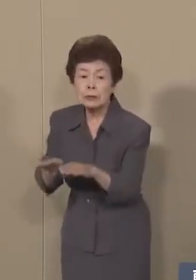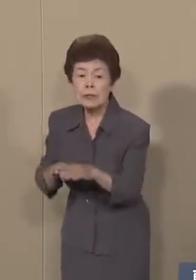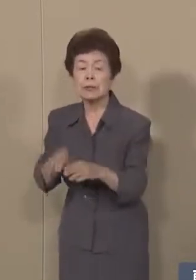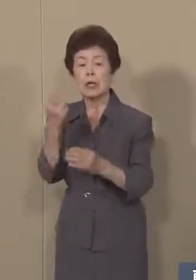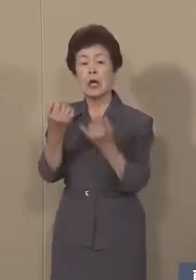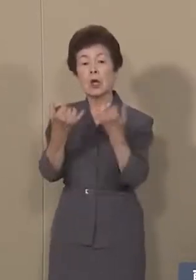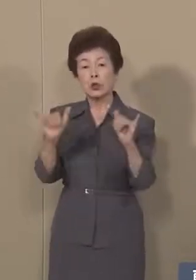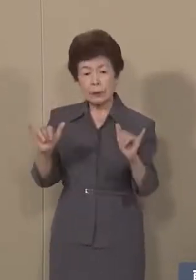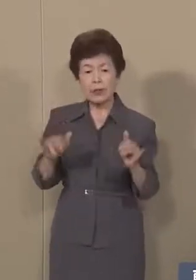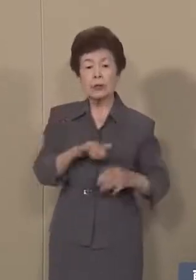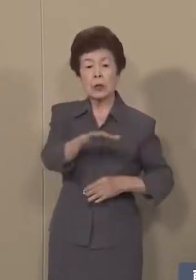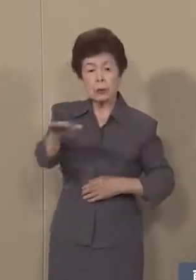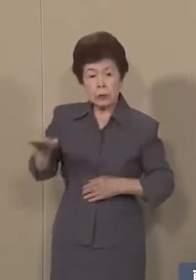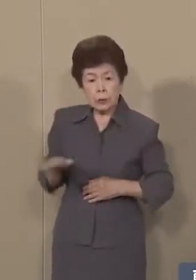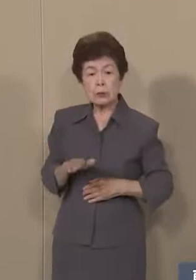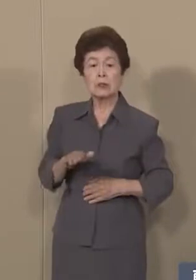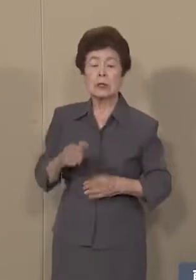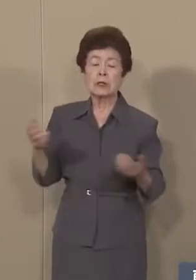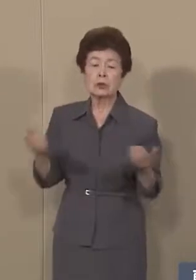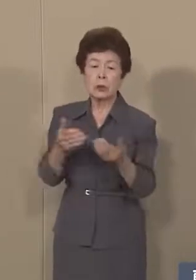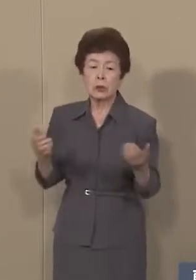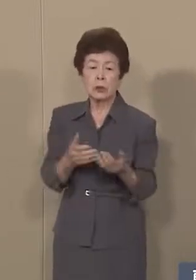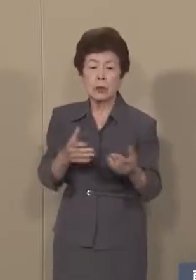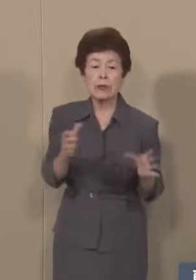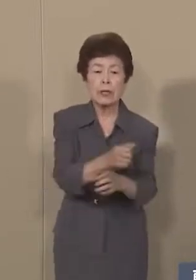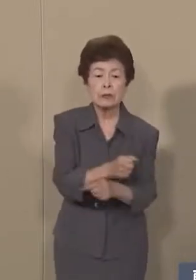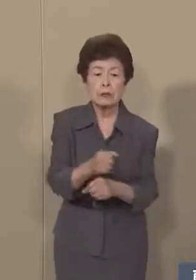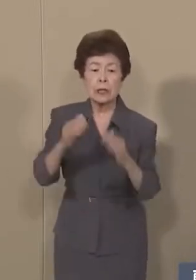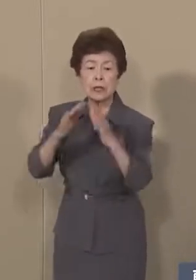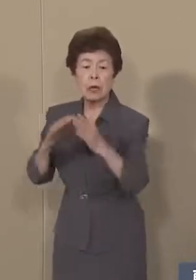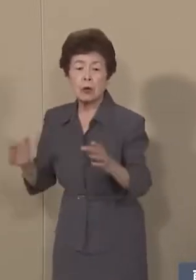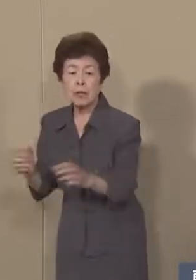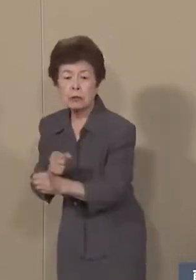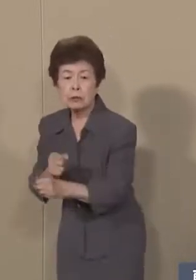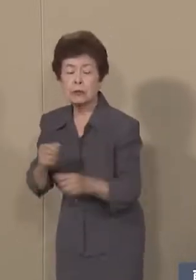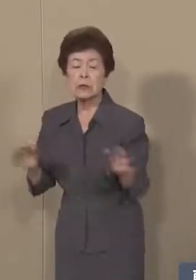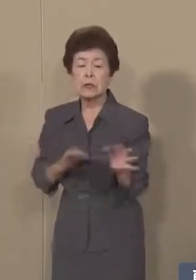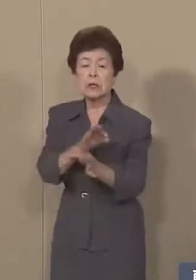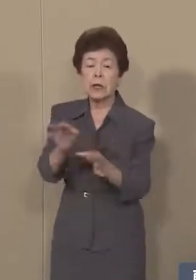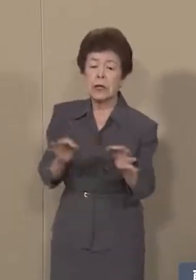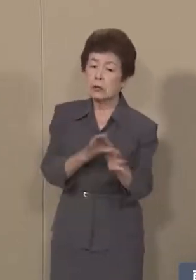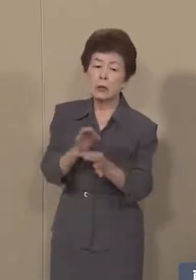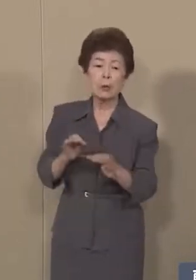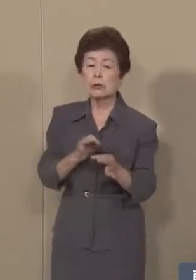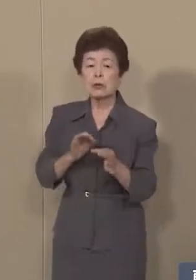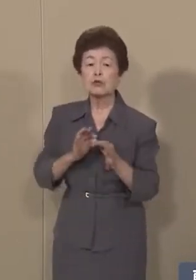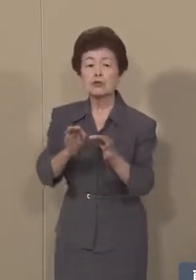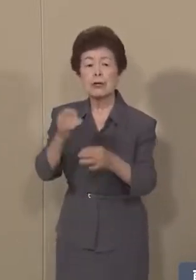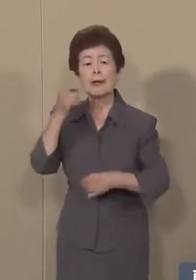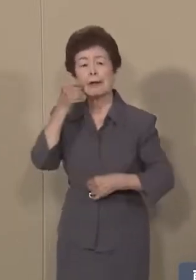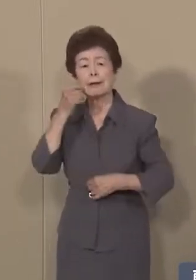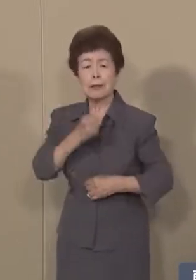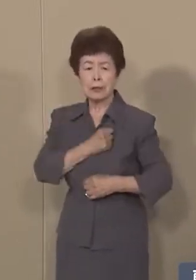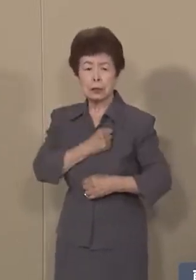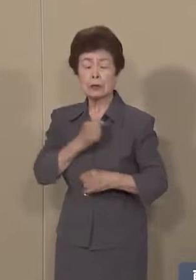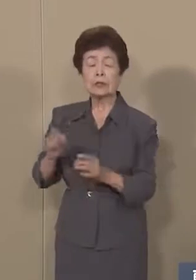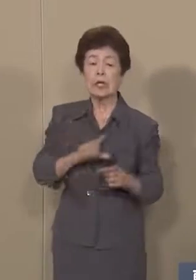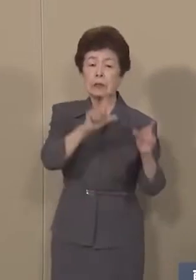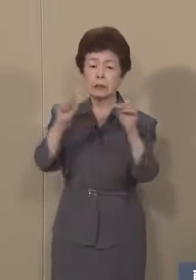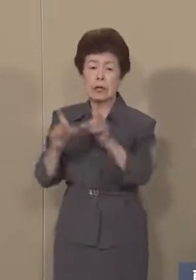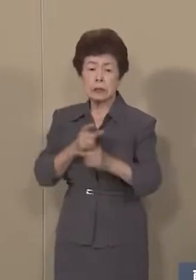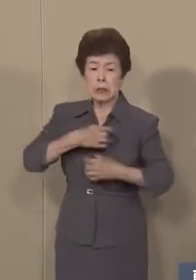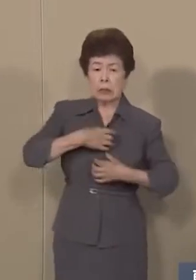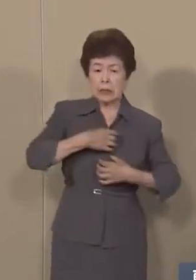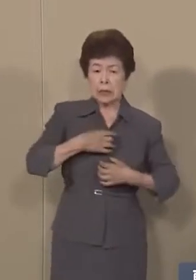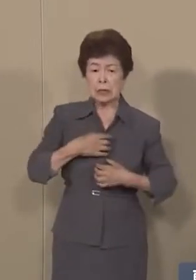の方が仕事をしない妻イをしない営業継続が困難となり命や暮らしが脅かさ